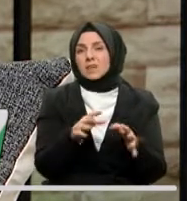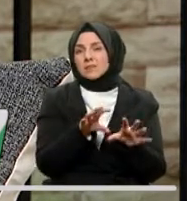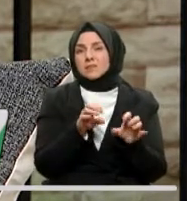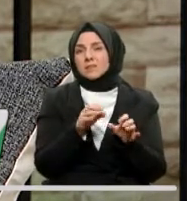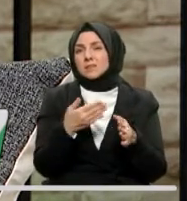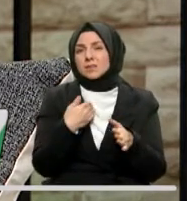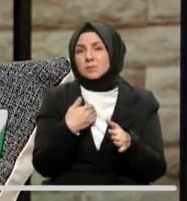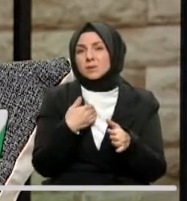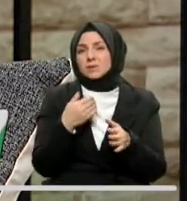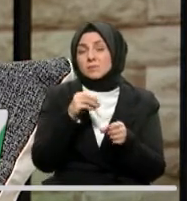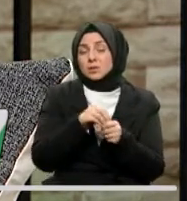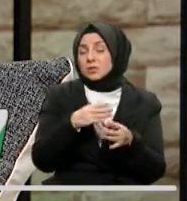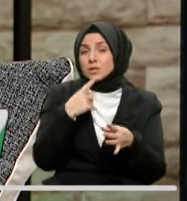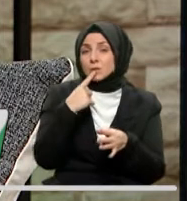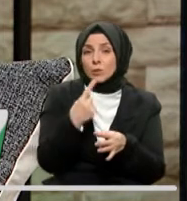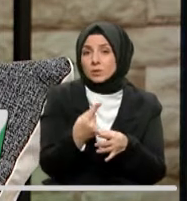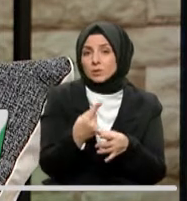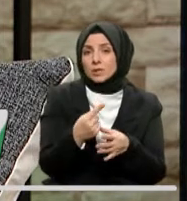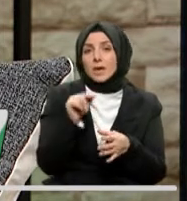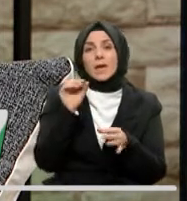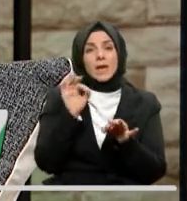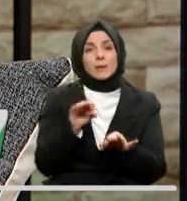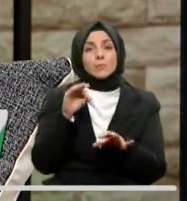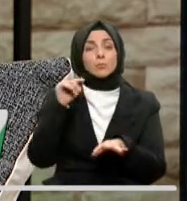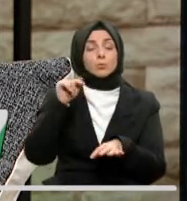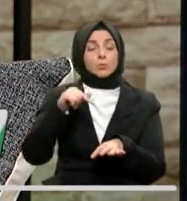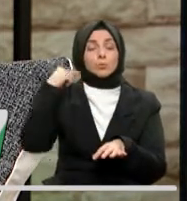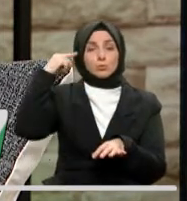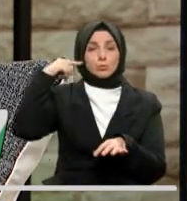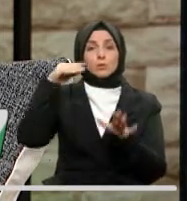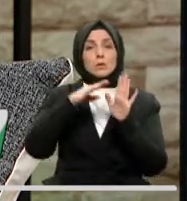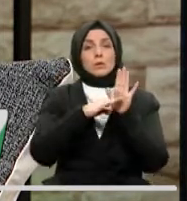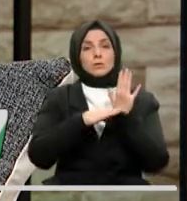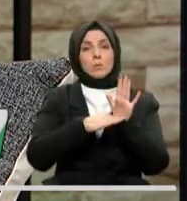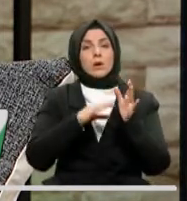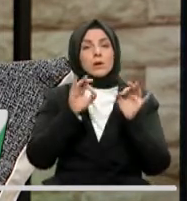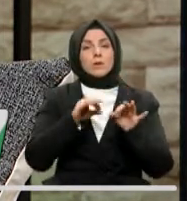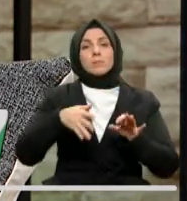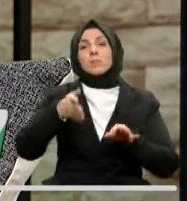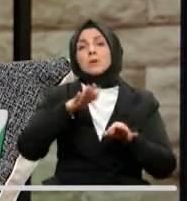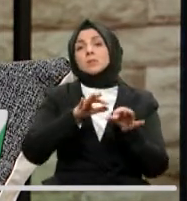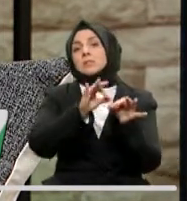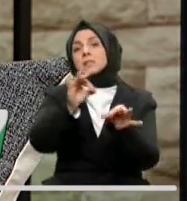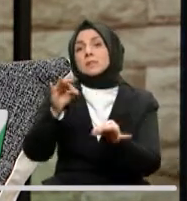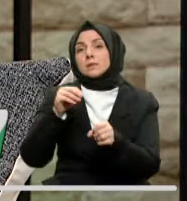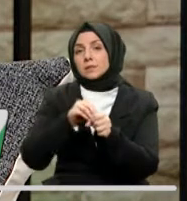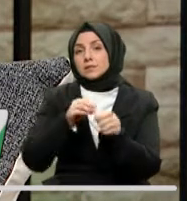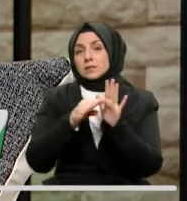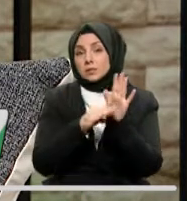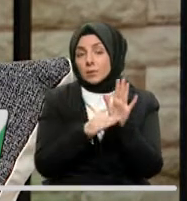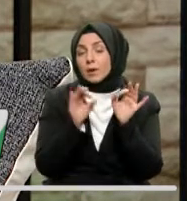inanılmaz uzaklaştıran bir şey kendinize yabancı oluyorsunuz artık sizin ihtiyaçlarınız Sizin duygularını tamamen